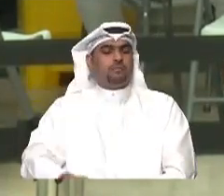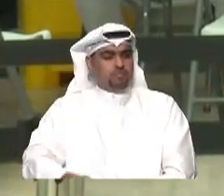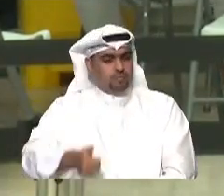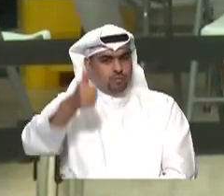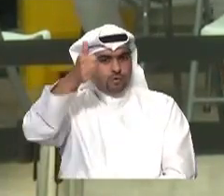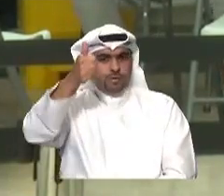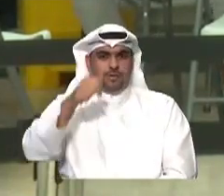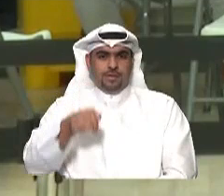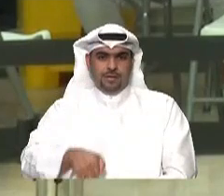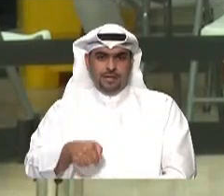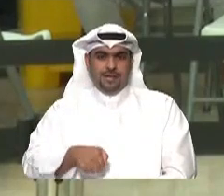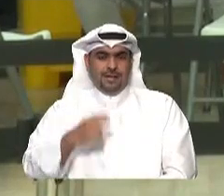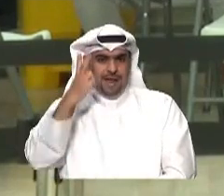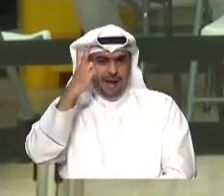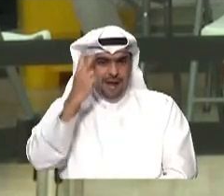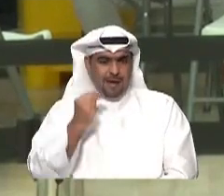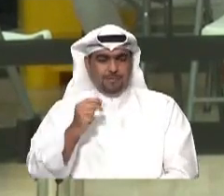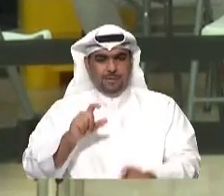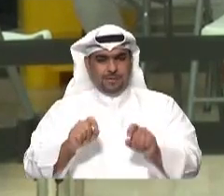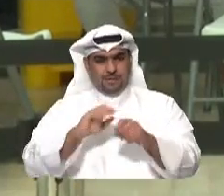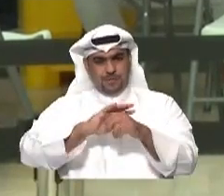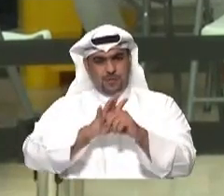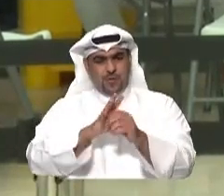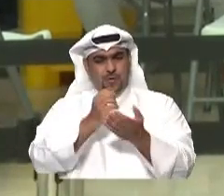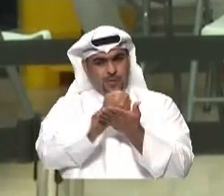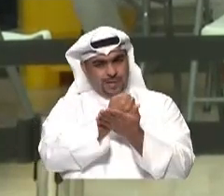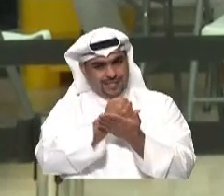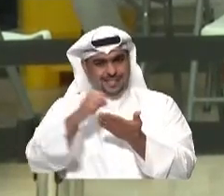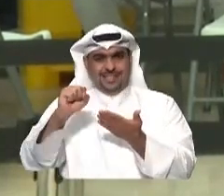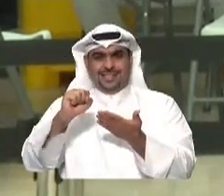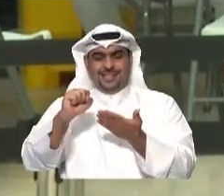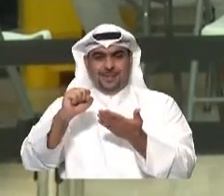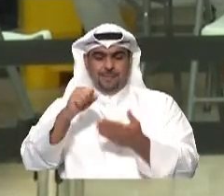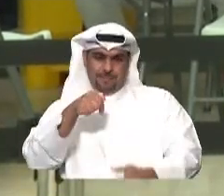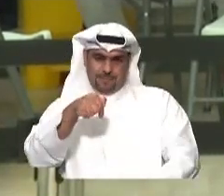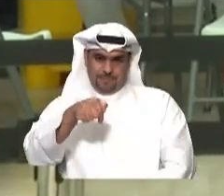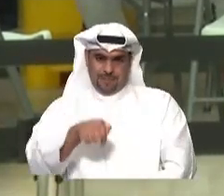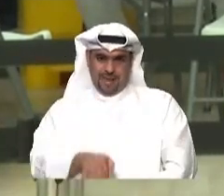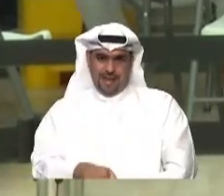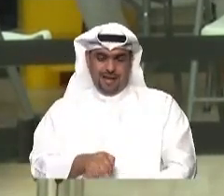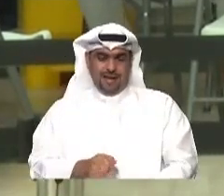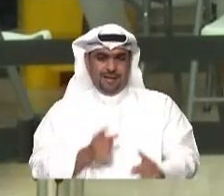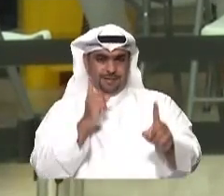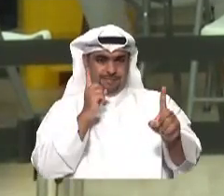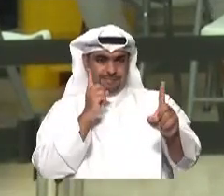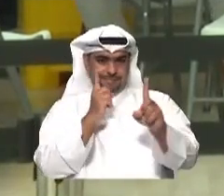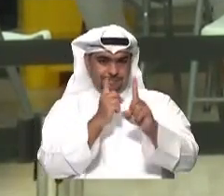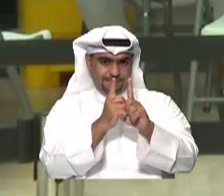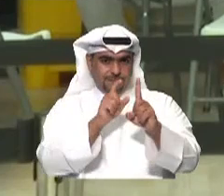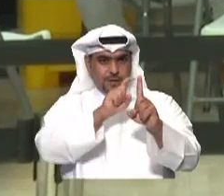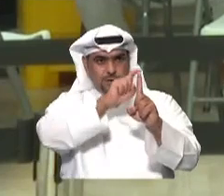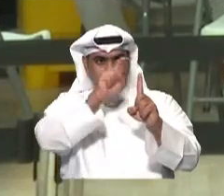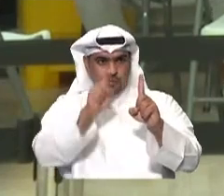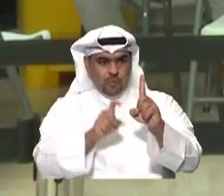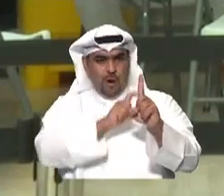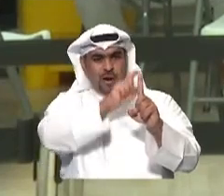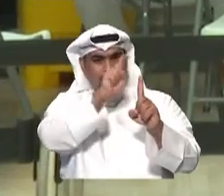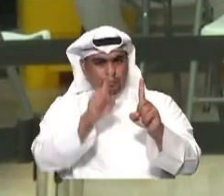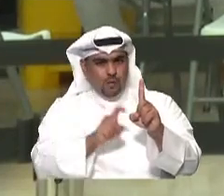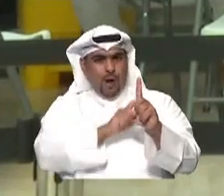في سبيل التصدي لفيروس كوفيد-19 لتسليط الضوء بشكل أكبر على جهود مركز التطعيم